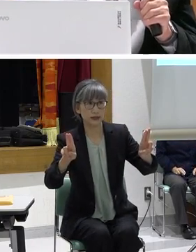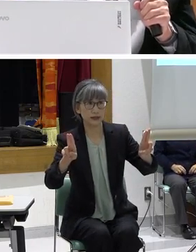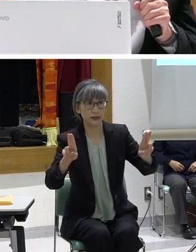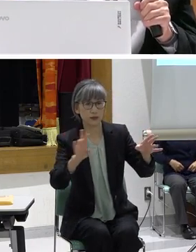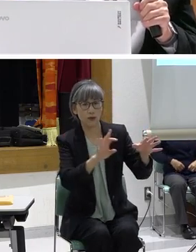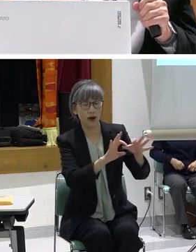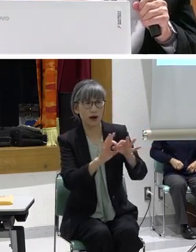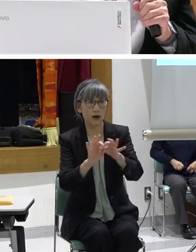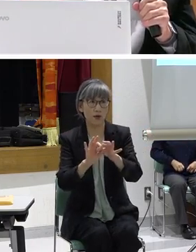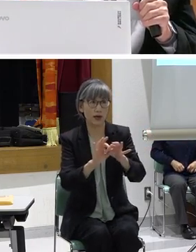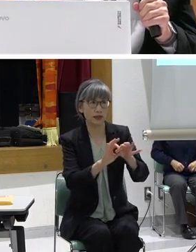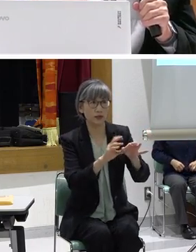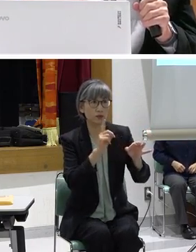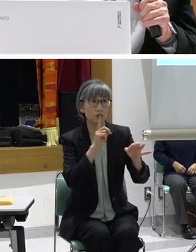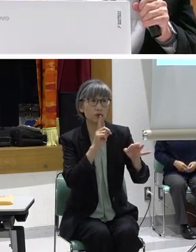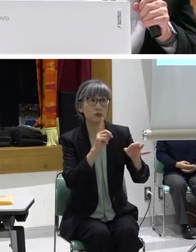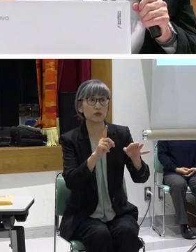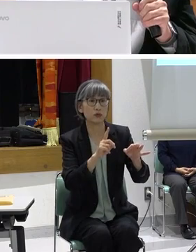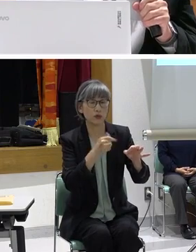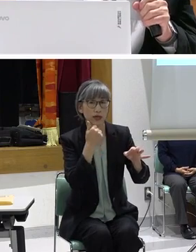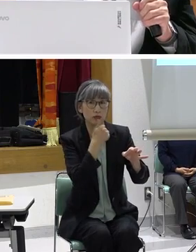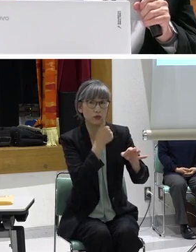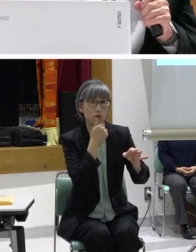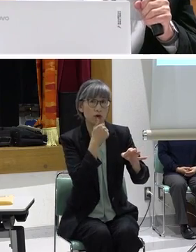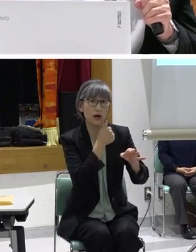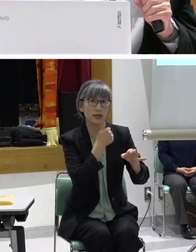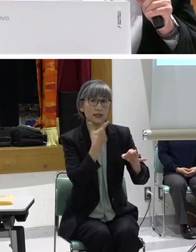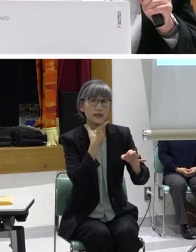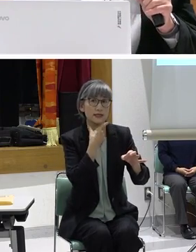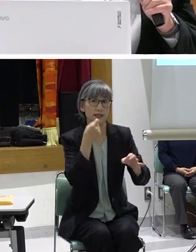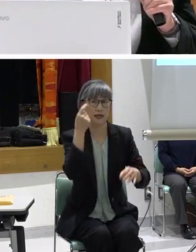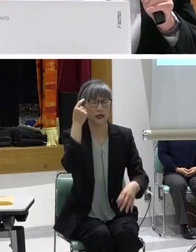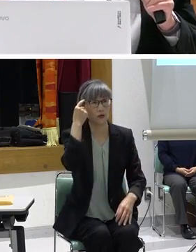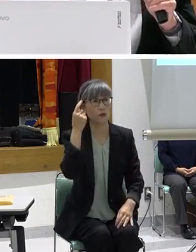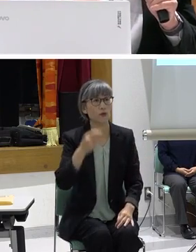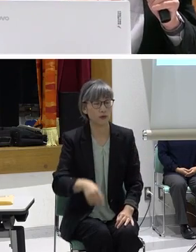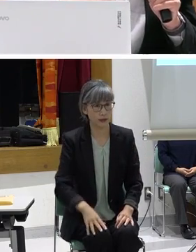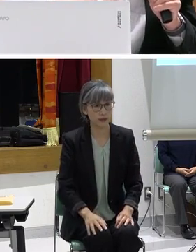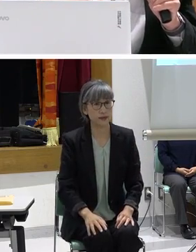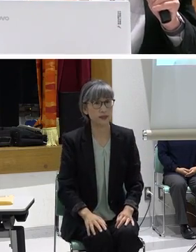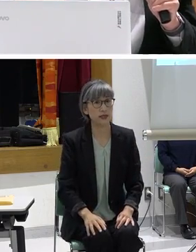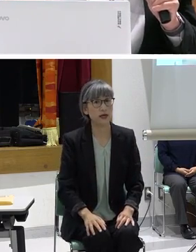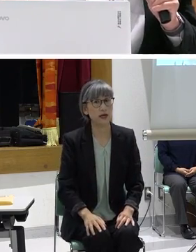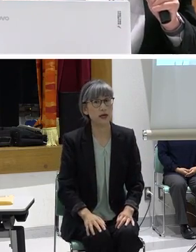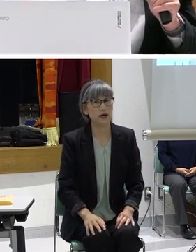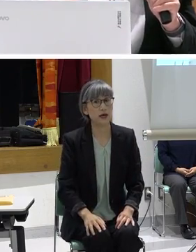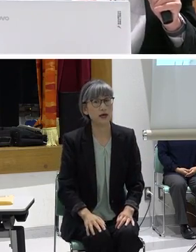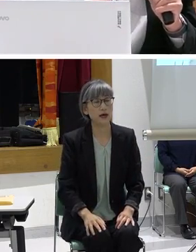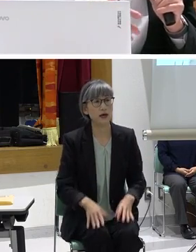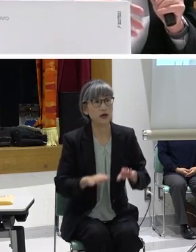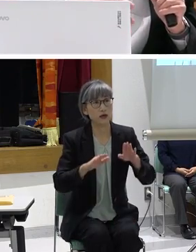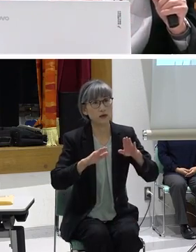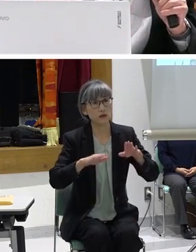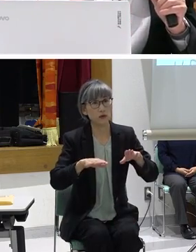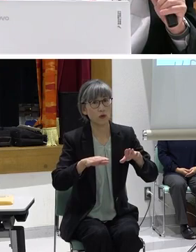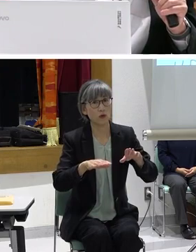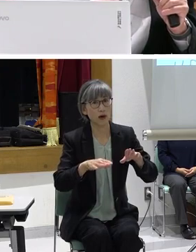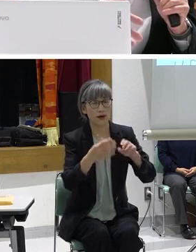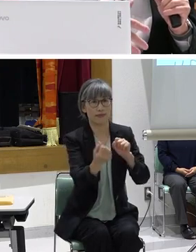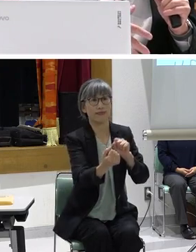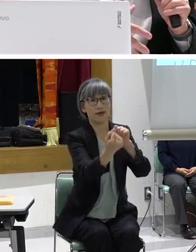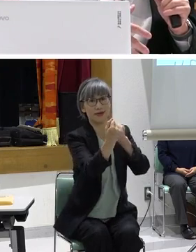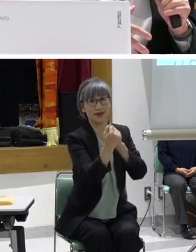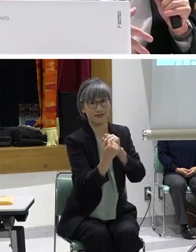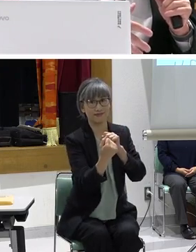を、紹介をしたいと思うんですけども、今日は対面でこう収録